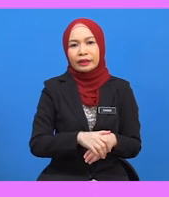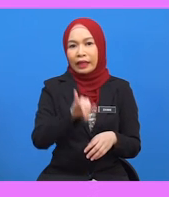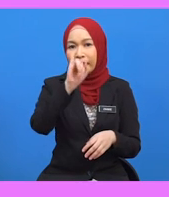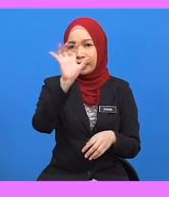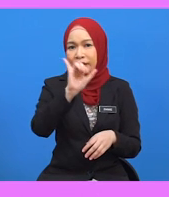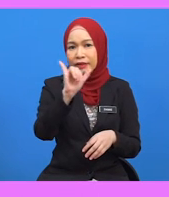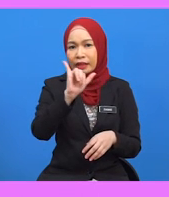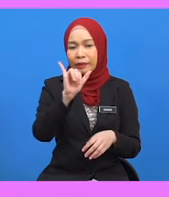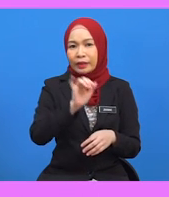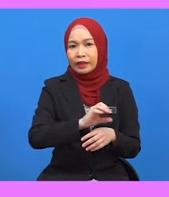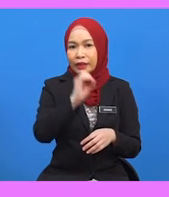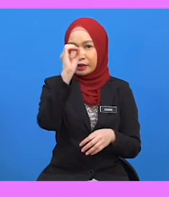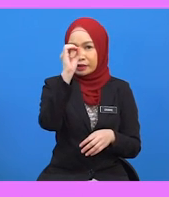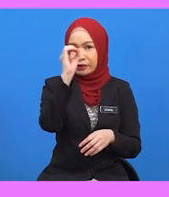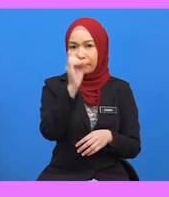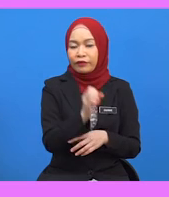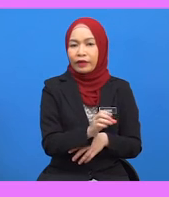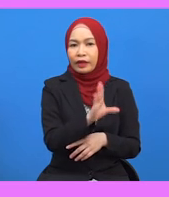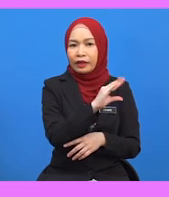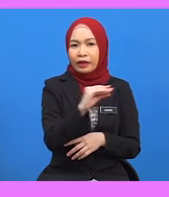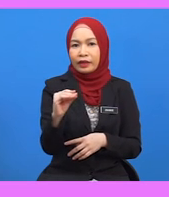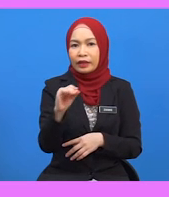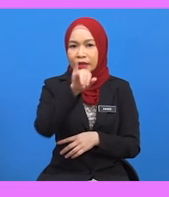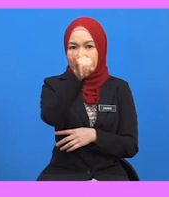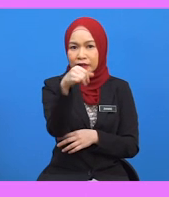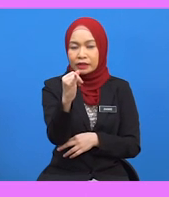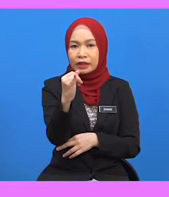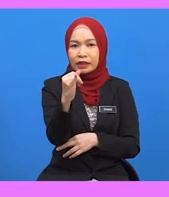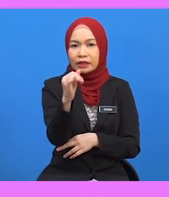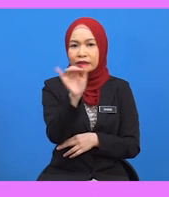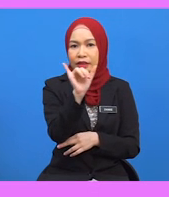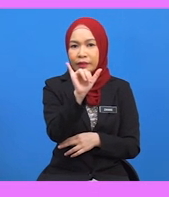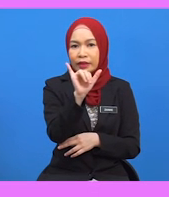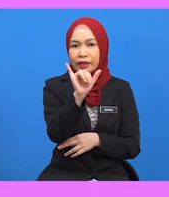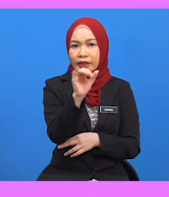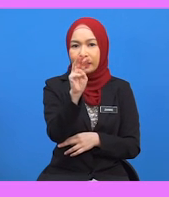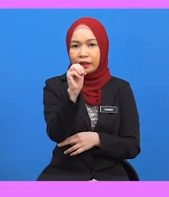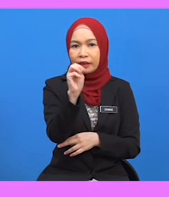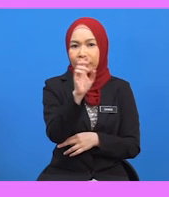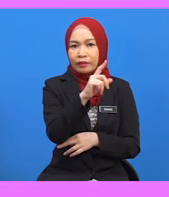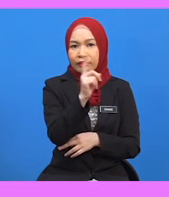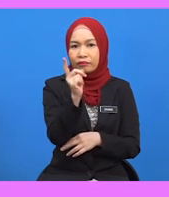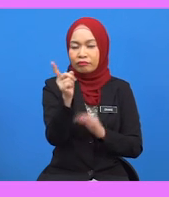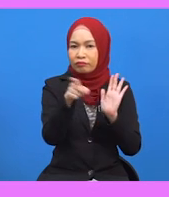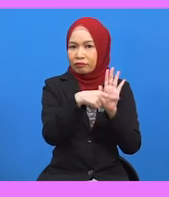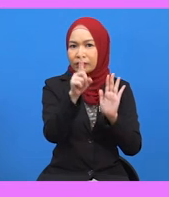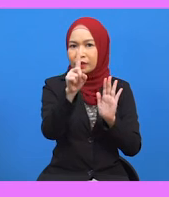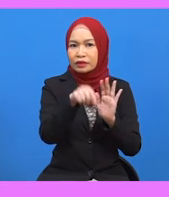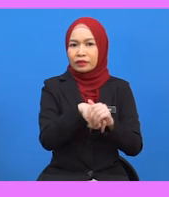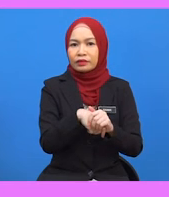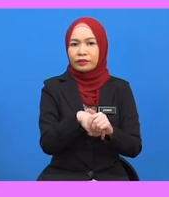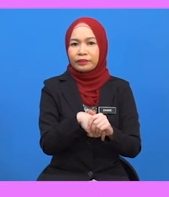Setkan I sama dengan 0 dan setkan J sama dengan N tolak 1.